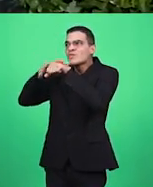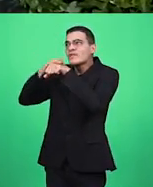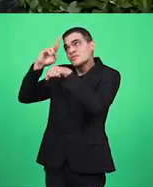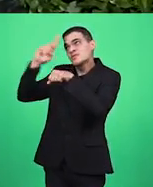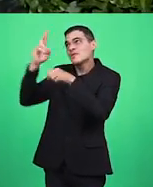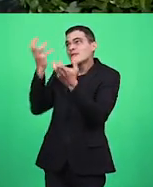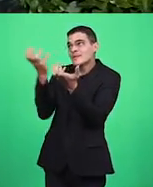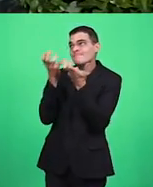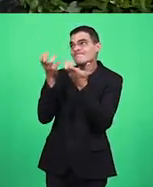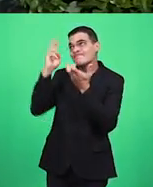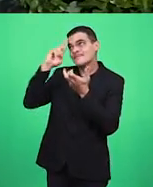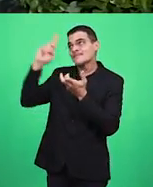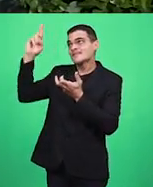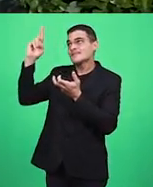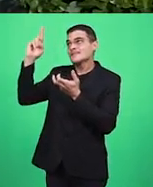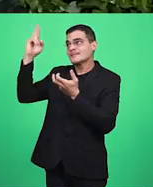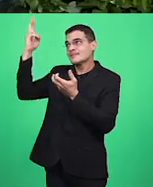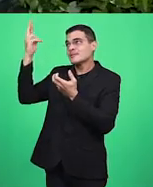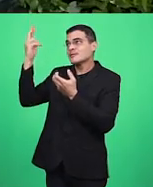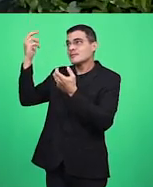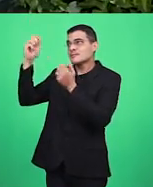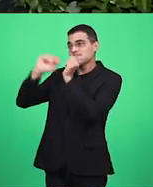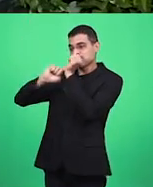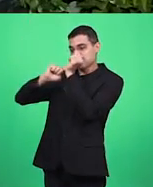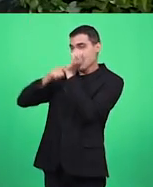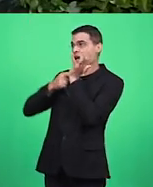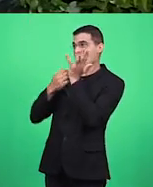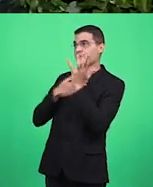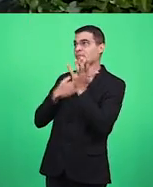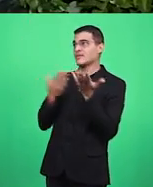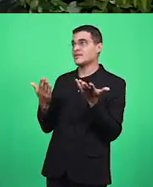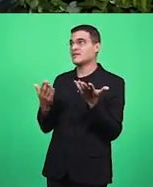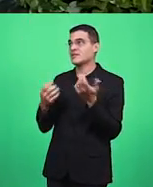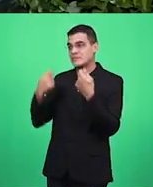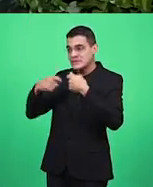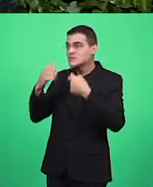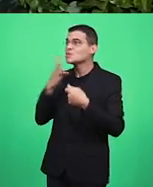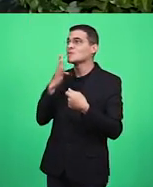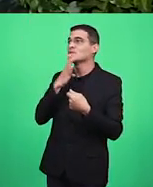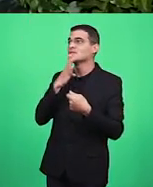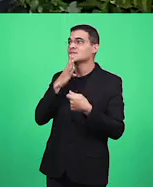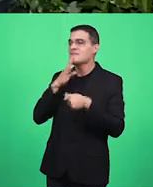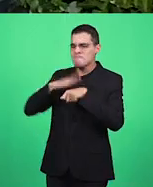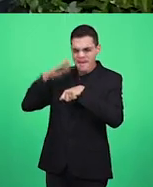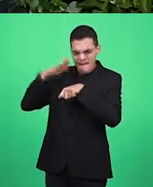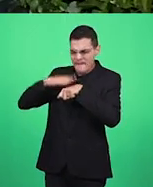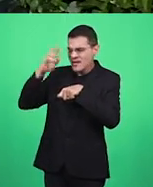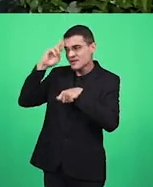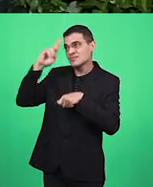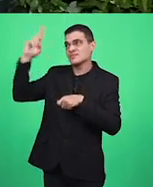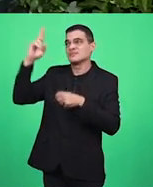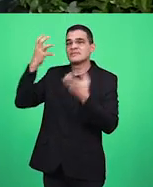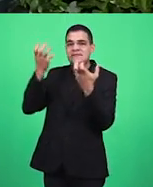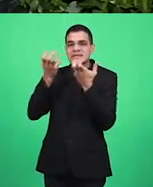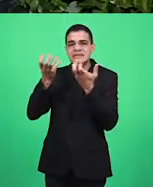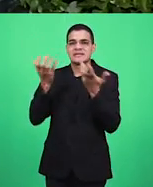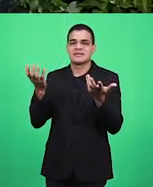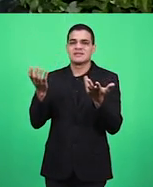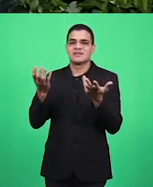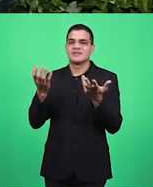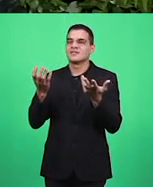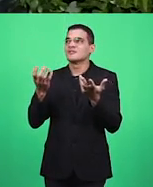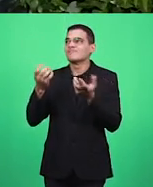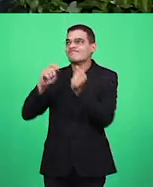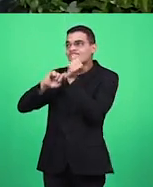предстань пред Господом и скажи: Господь, я хочу, чтобы Ты открылся мне лично. Мне нужно это,